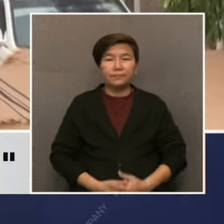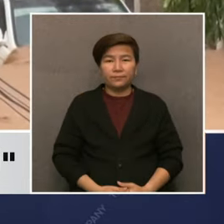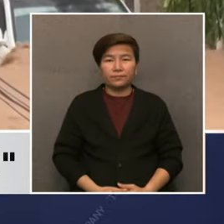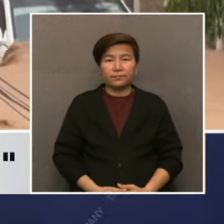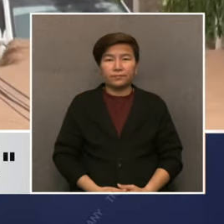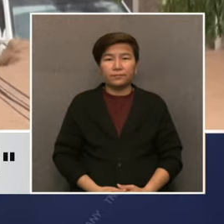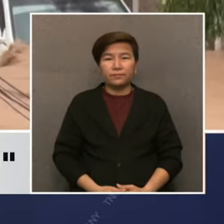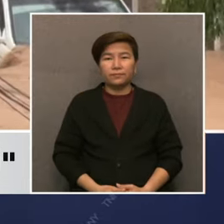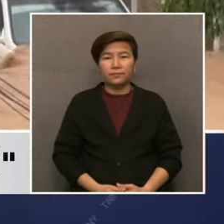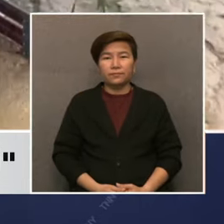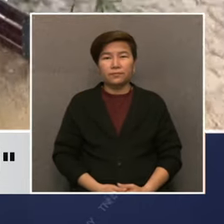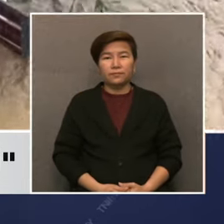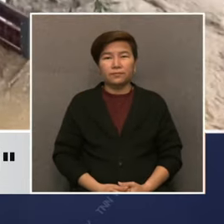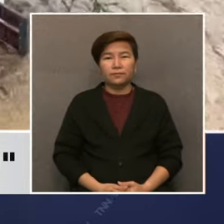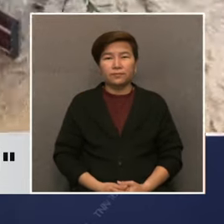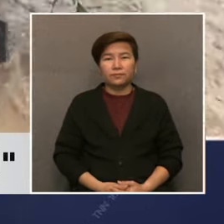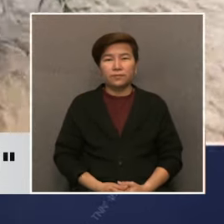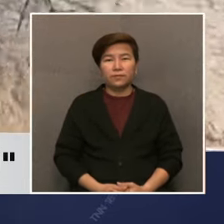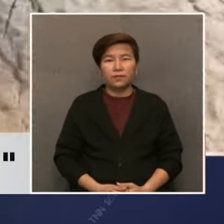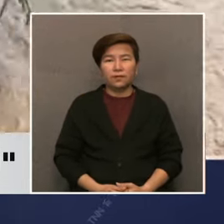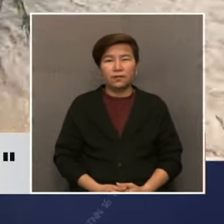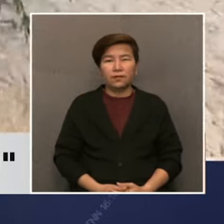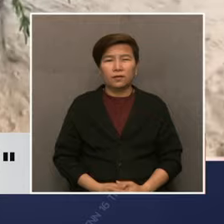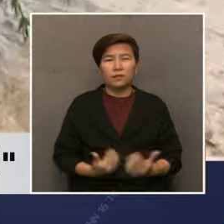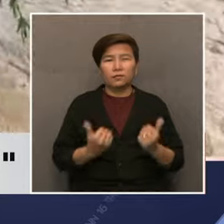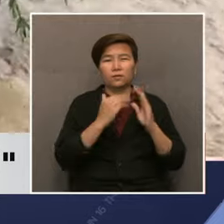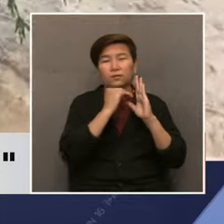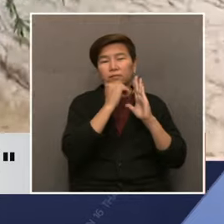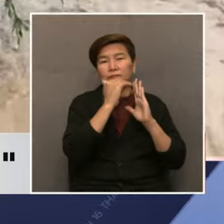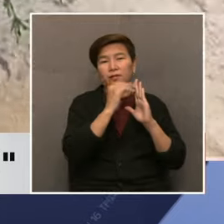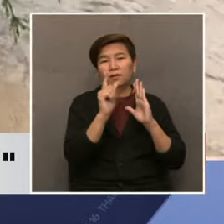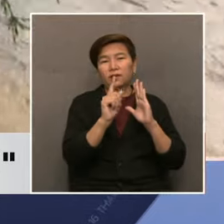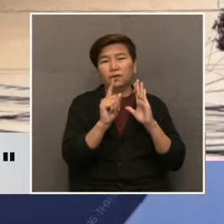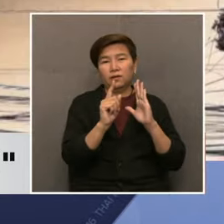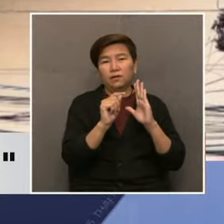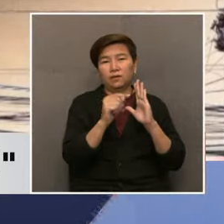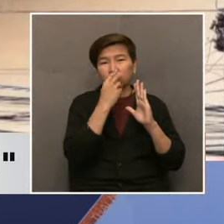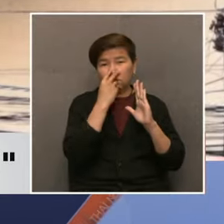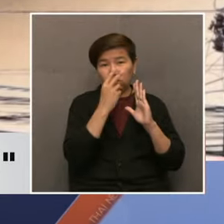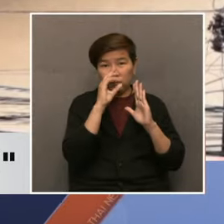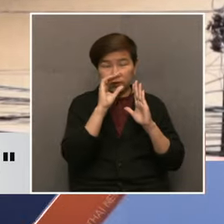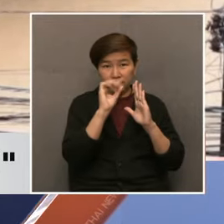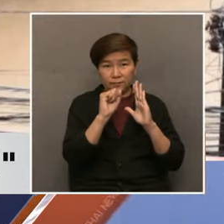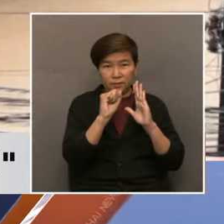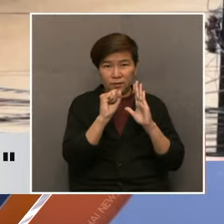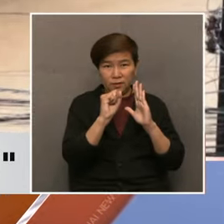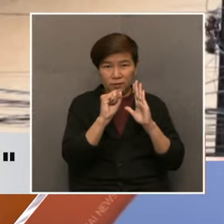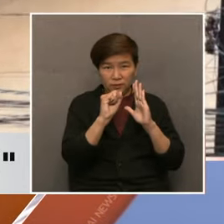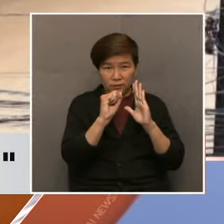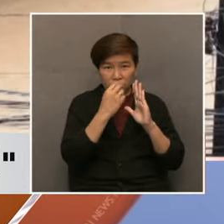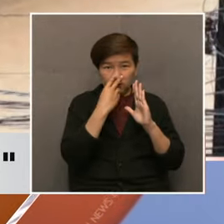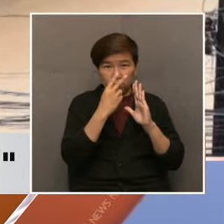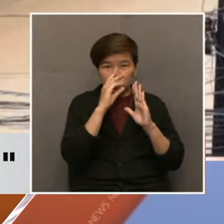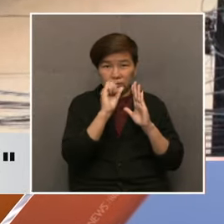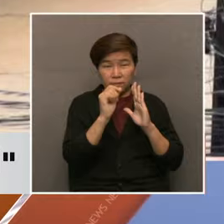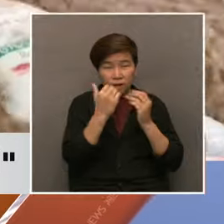ตอนนี้ขอเพิ่มเติมนิดนึงเรื่องของตอนนี้นะครับทางภาคเหนือก็ยังคงจะต้องติดตามอยู่นะครับที่แม้จะเ